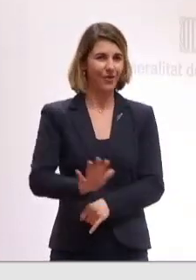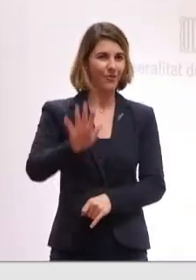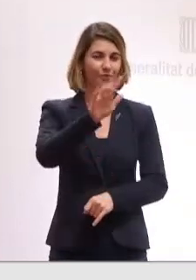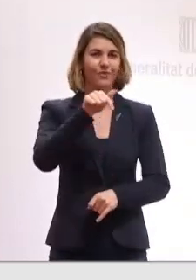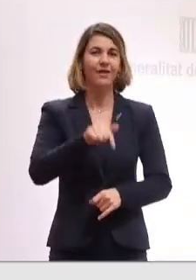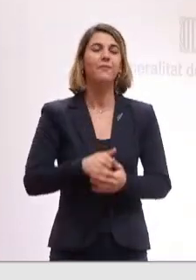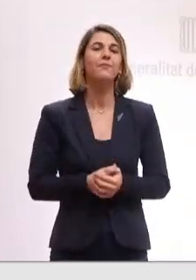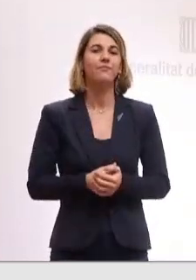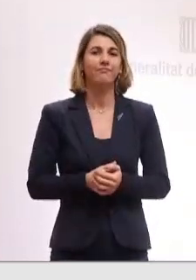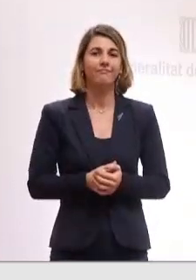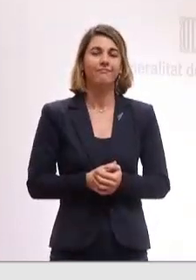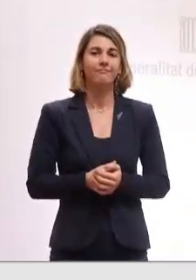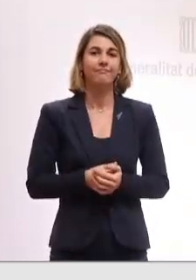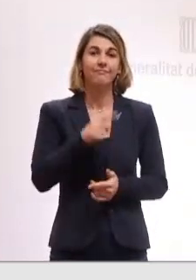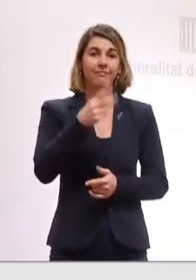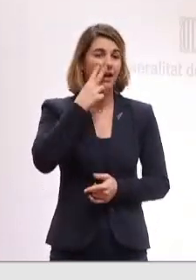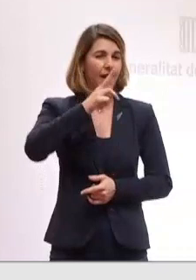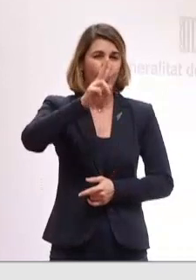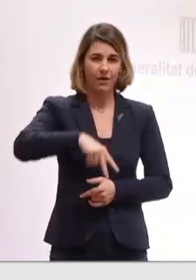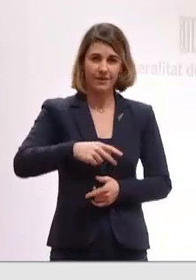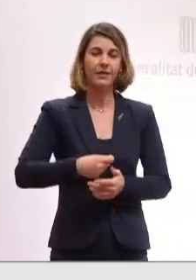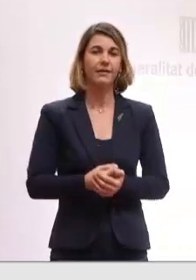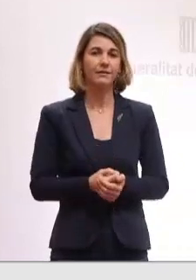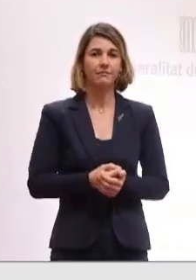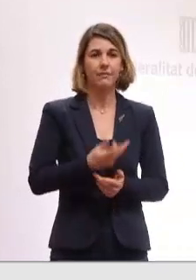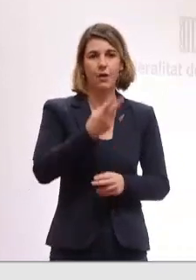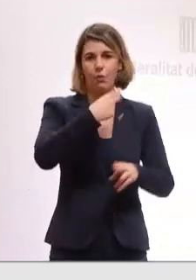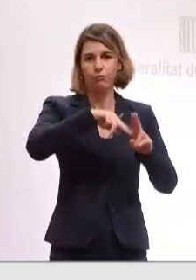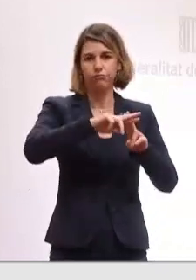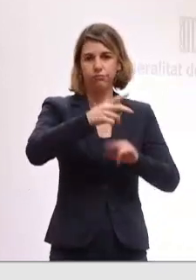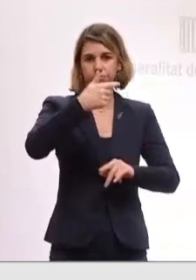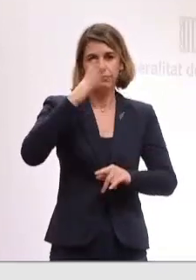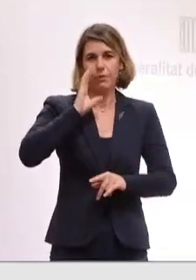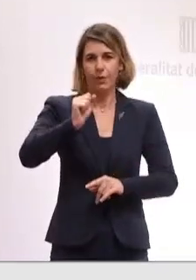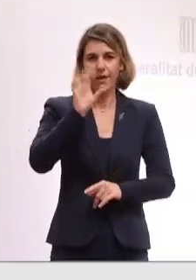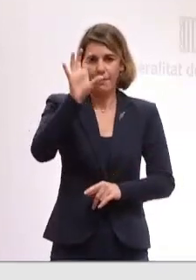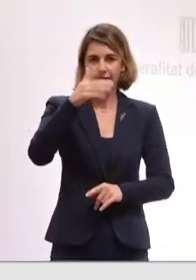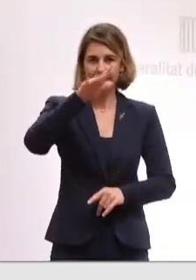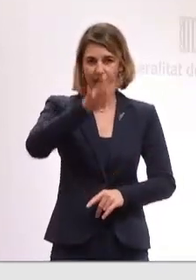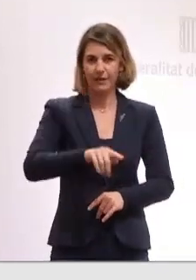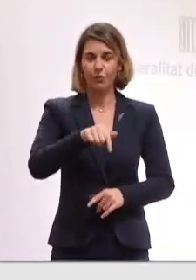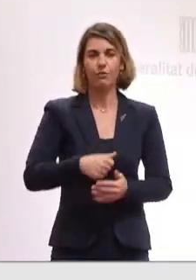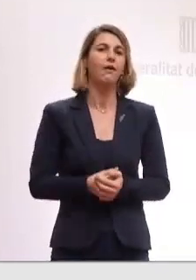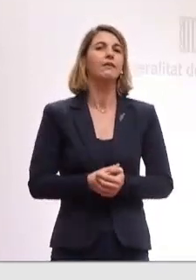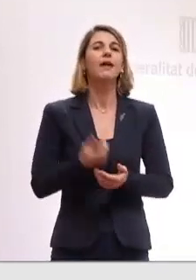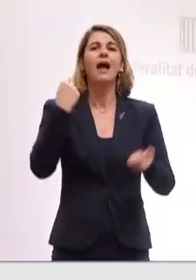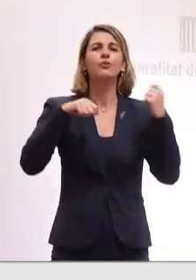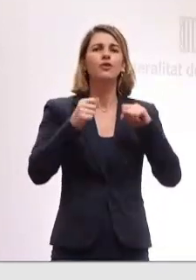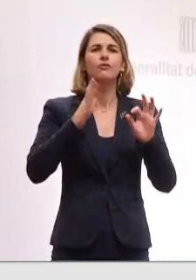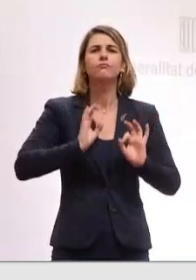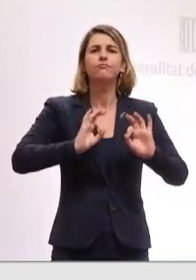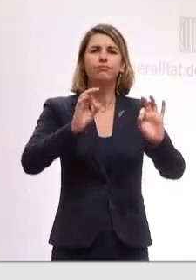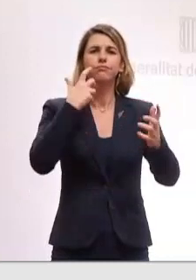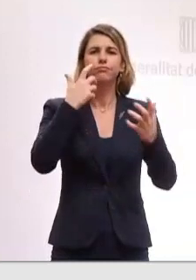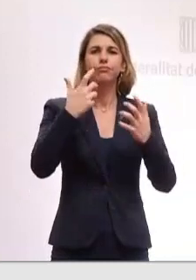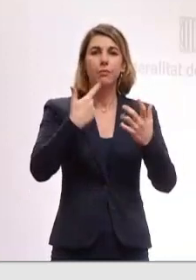compendi del que és el reconeixement per part del govern del país a les actuacions destacades per una millor